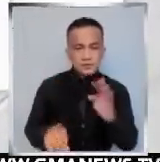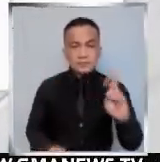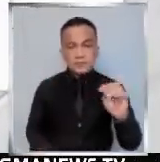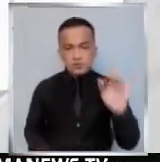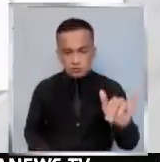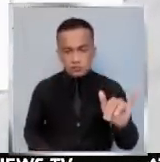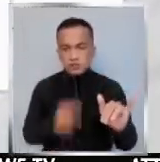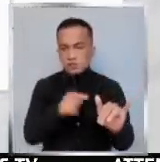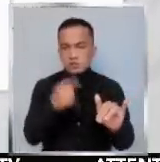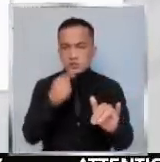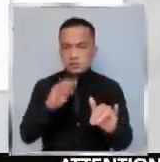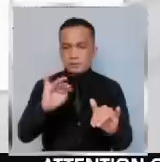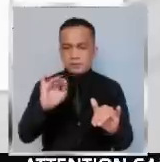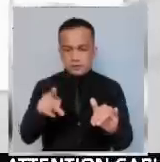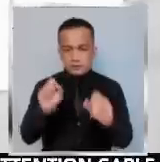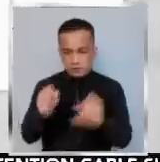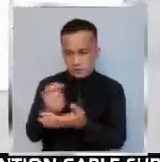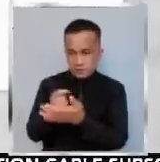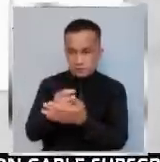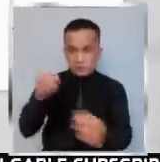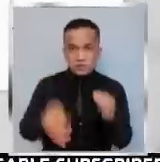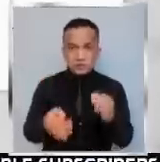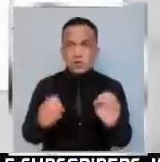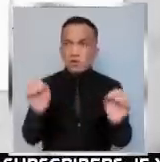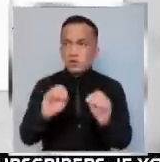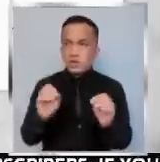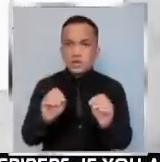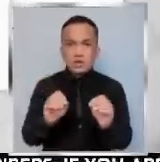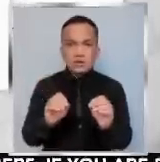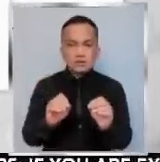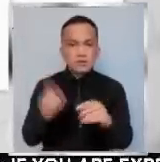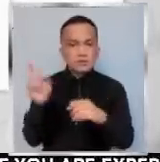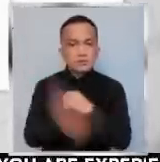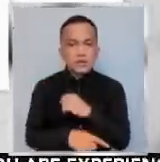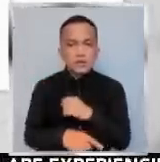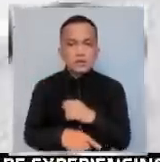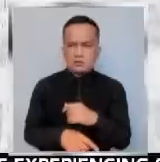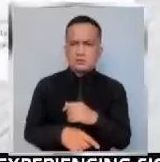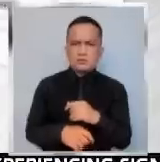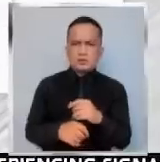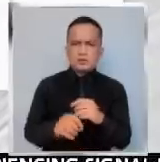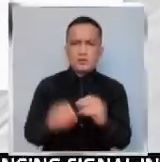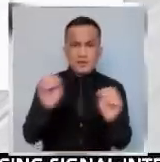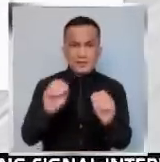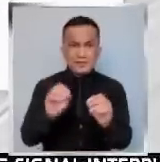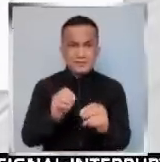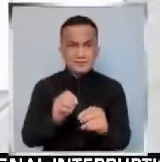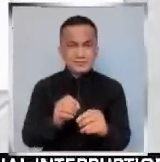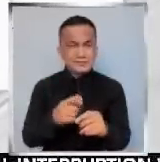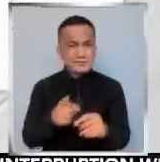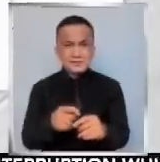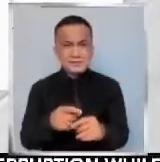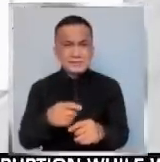raw tratuhin ng ganito ang mga hukom ng walang kalalagyan, tila walang bigat ang batas. Hinihikayat na rin ng